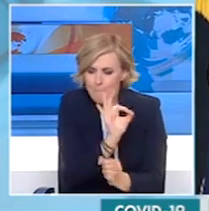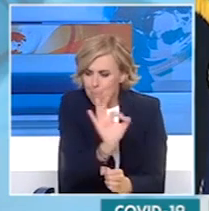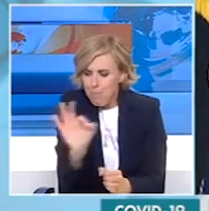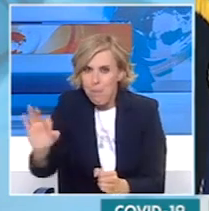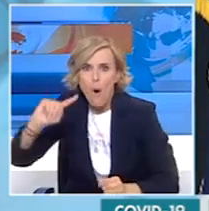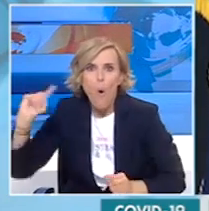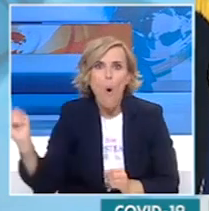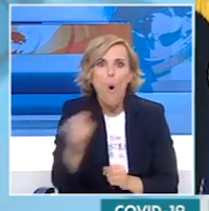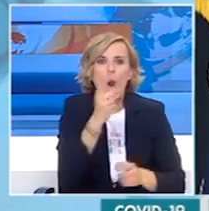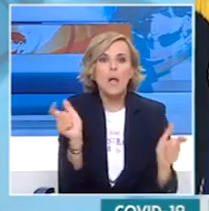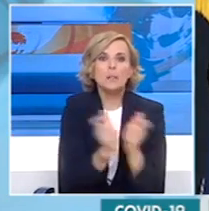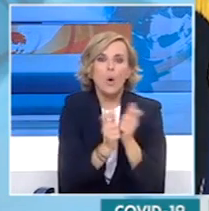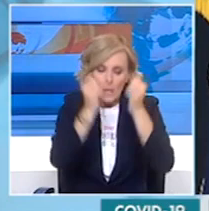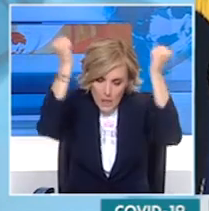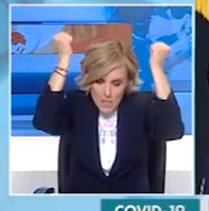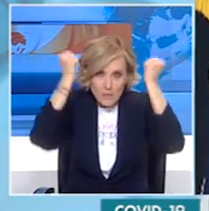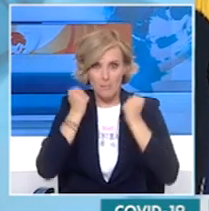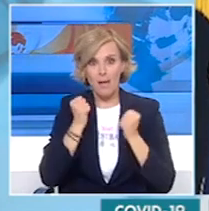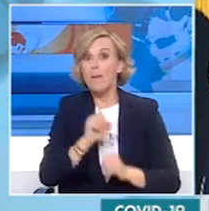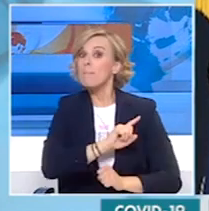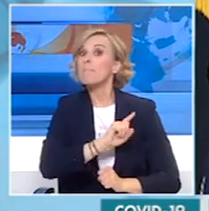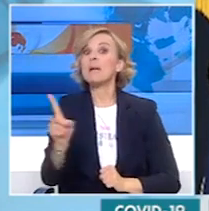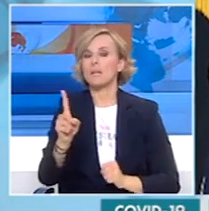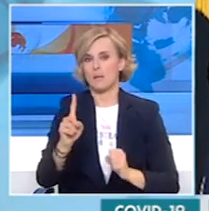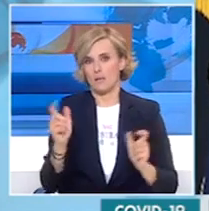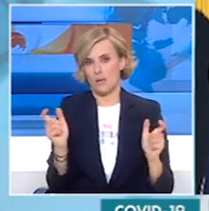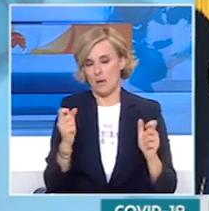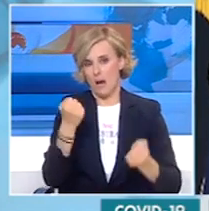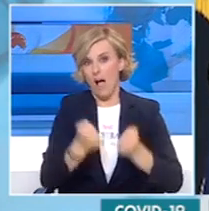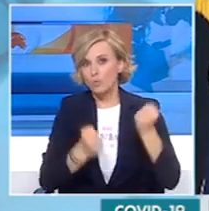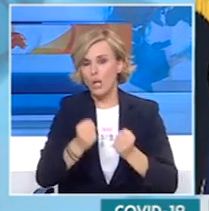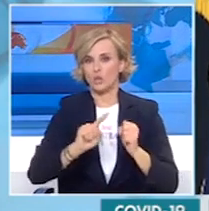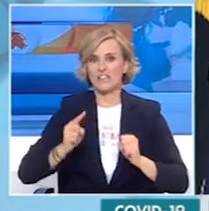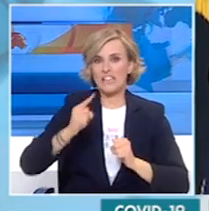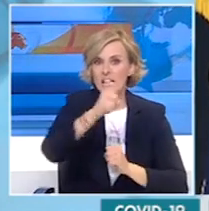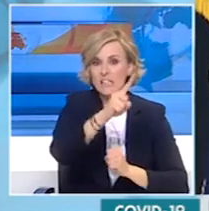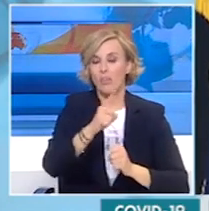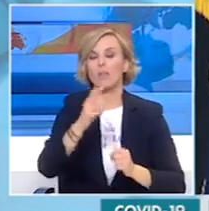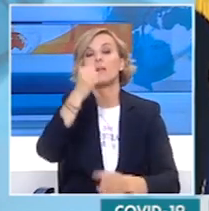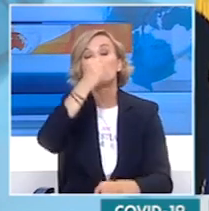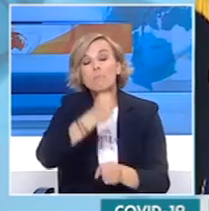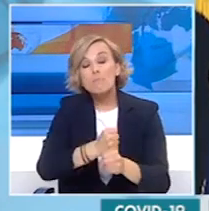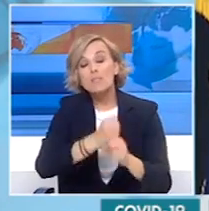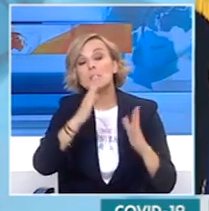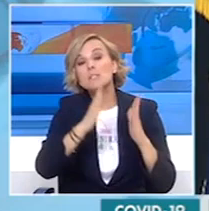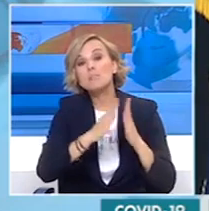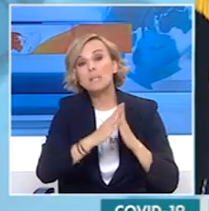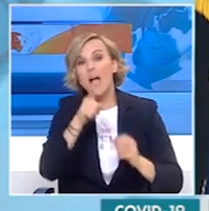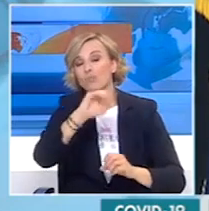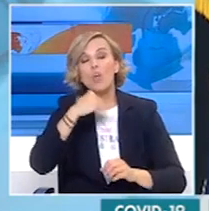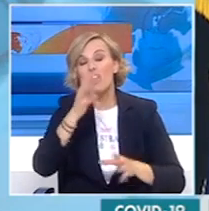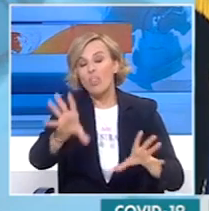ιό. Η οποιαδήποτε προσπάθεια μετακίνησής μας αυξάνει τον κίνδυνο μεταφοράς του ιού. Και αυτό είναι κάτι το οποίο δεν είναι